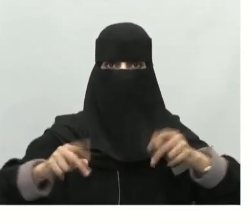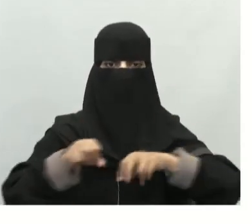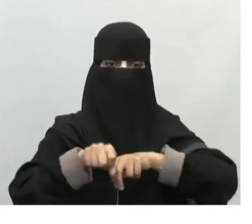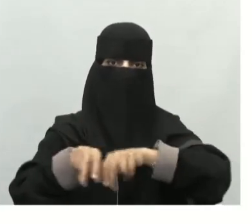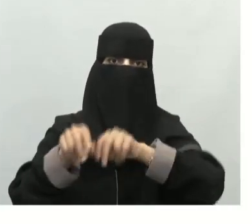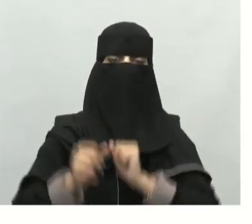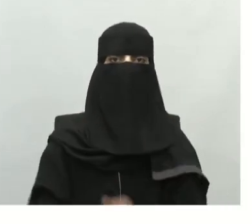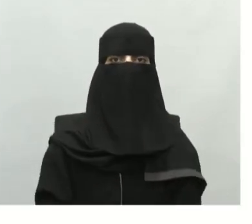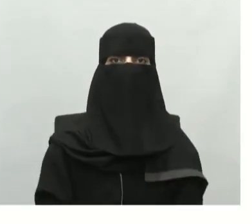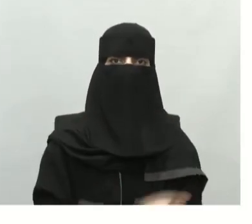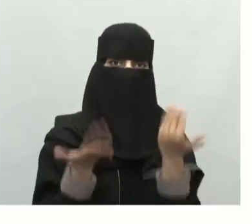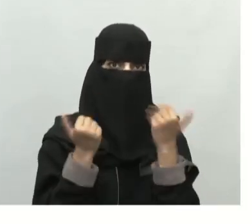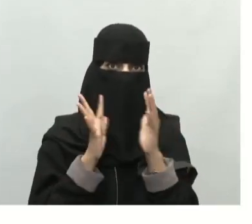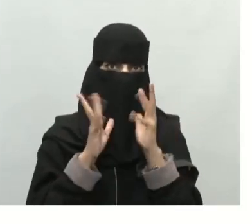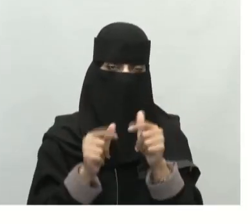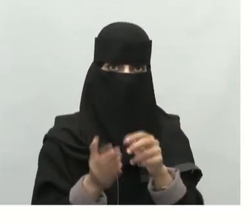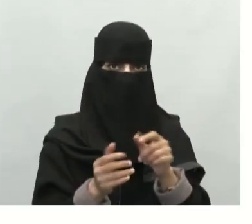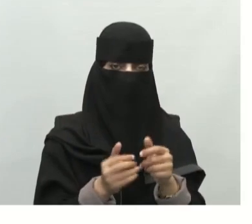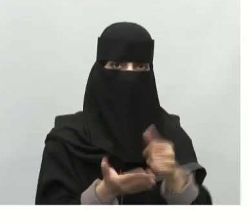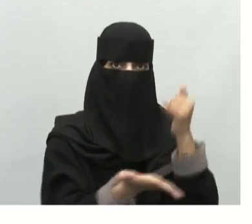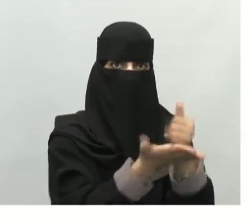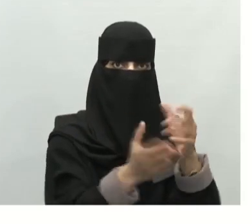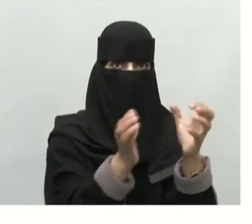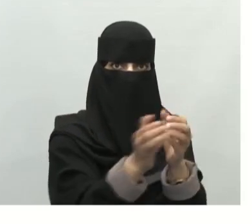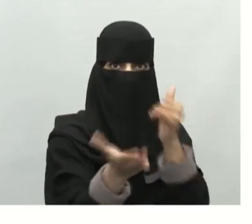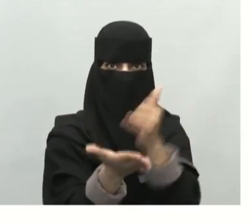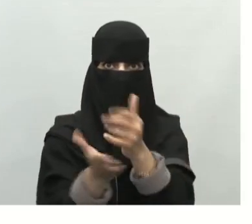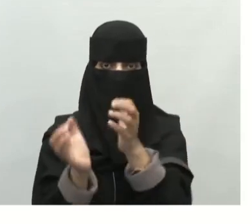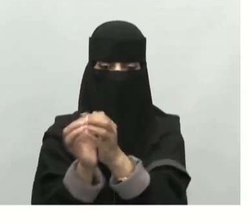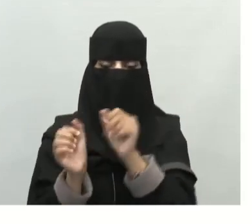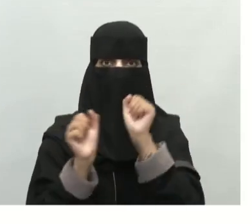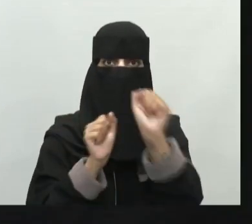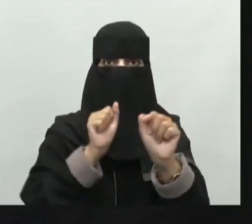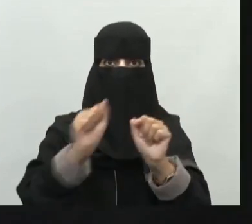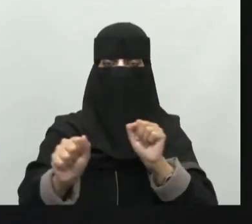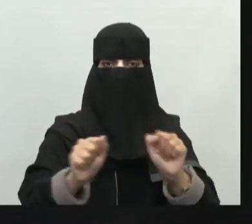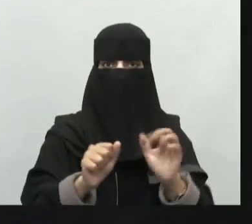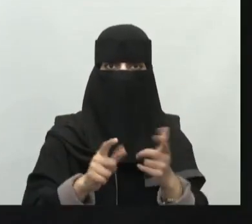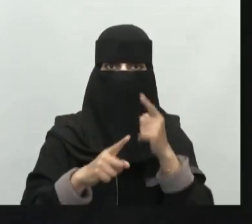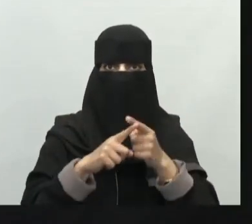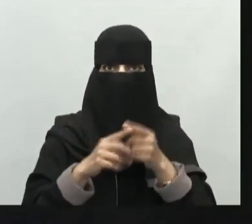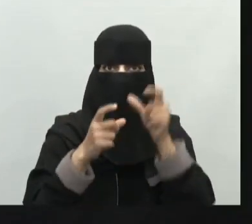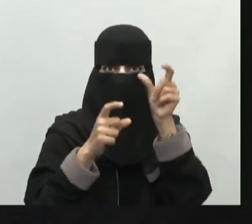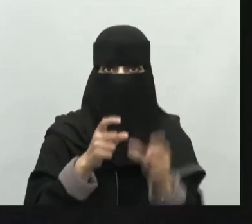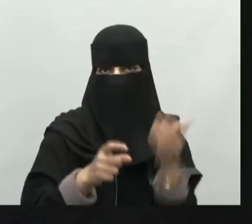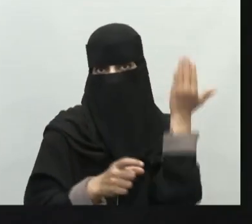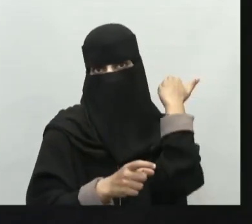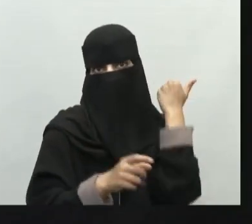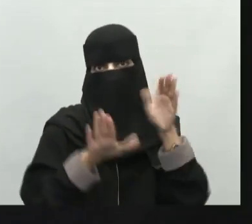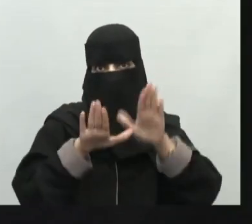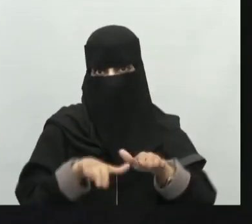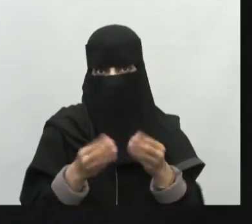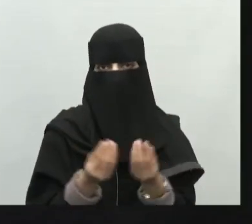الحيوانات ذكرنا ان مملكه الحيوانات تقسم حسب وجود العمود